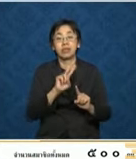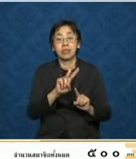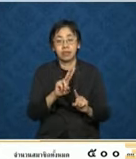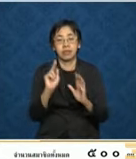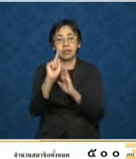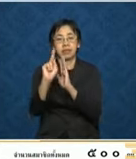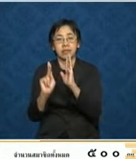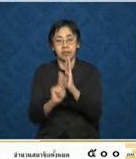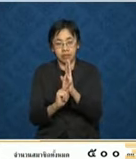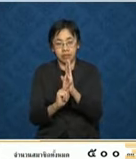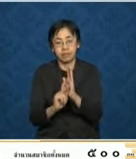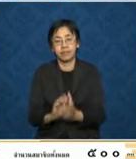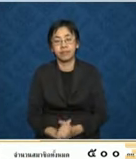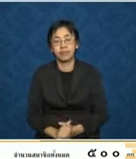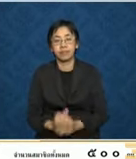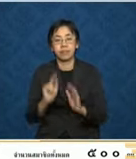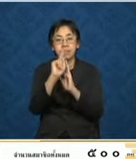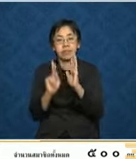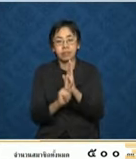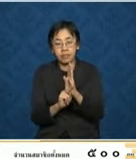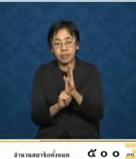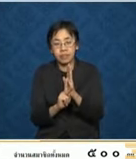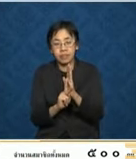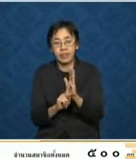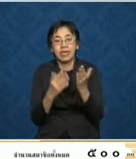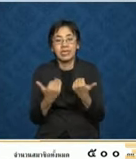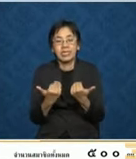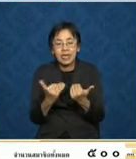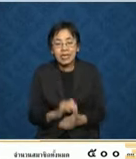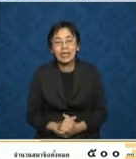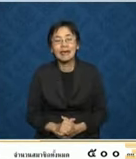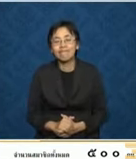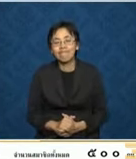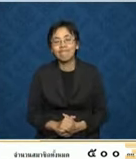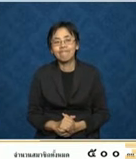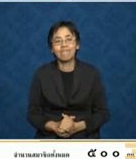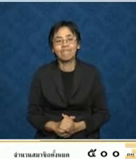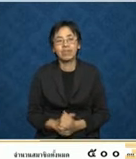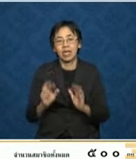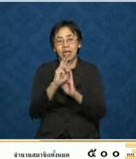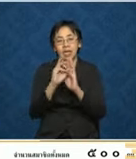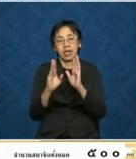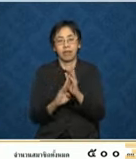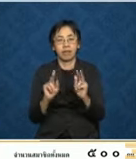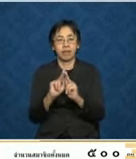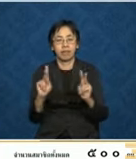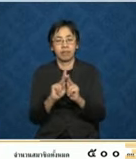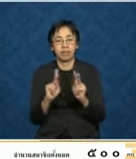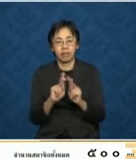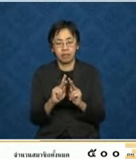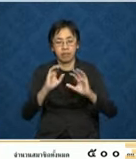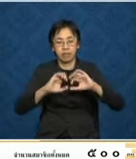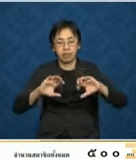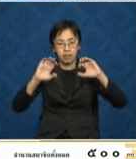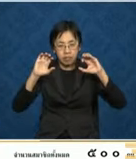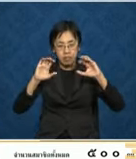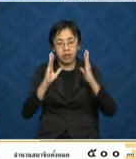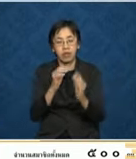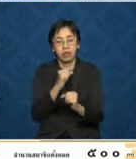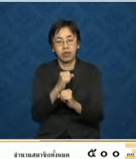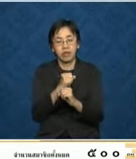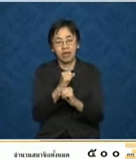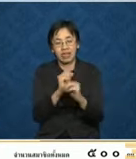ายจากการที่มีการกำหนดกรอบอัตรากำลังที่แตกต่างกันตามระเบียบของคณะกรรมการกลางข้าราชการหรือพนักงานส่ว